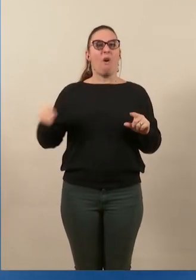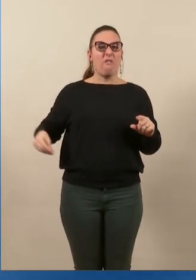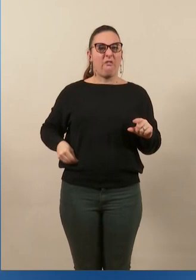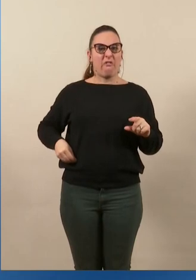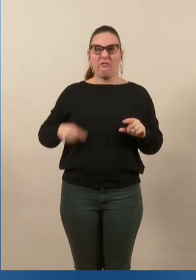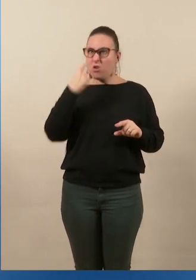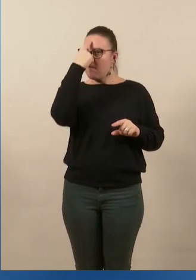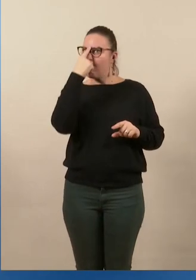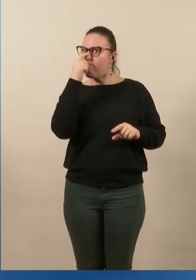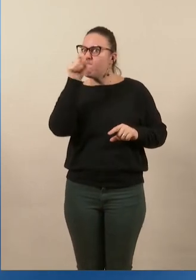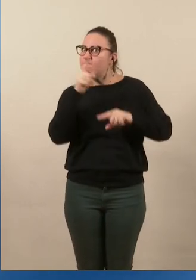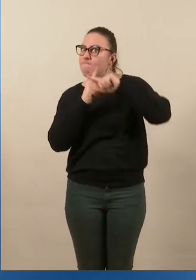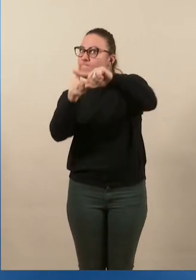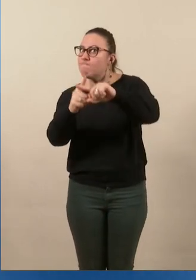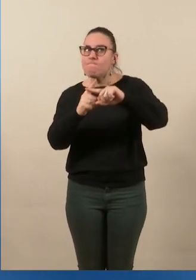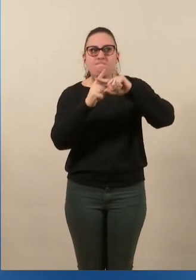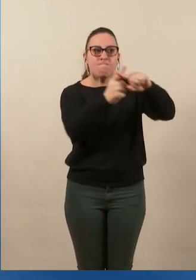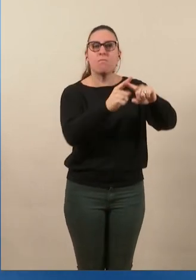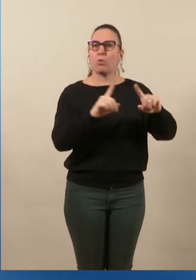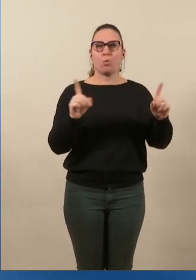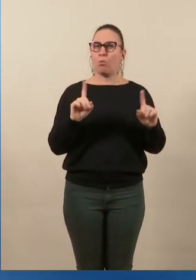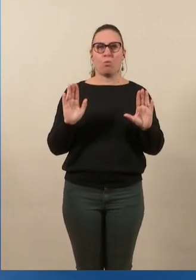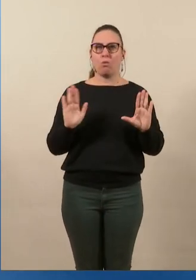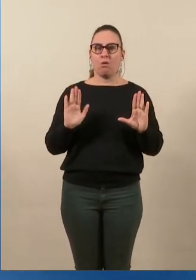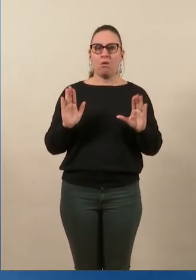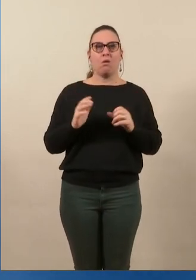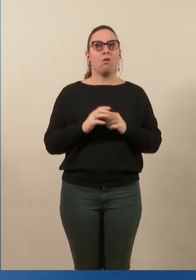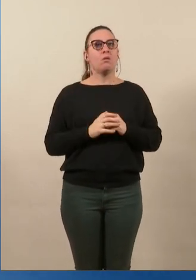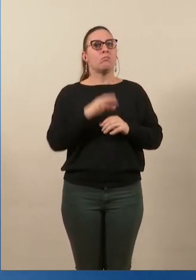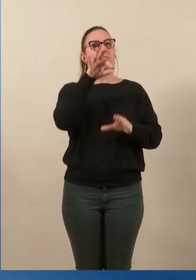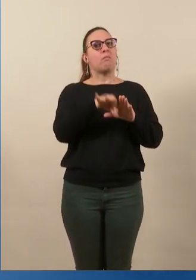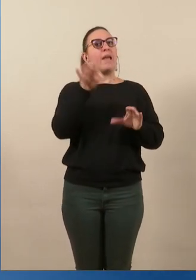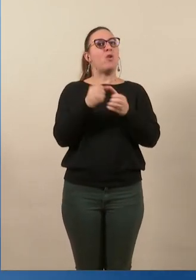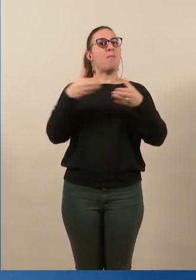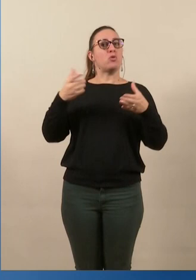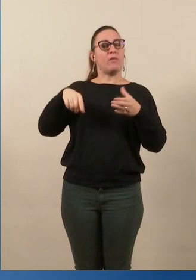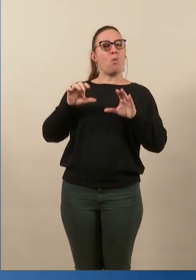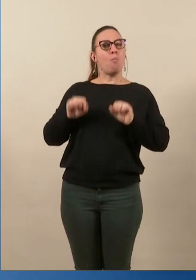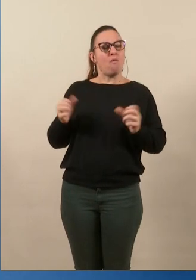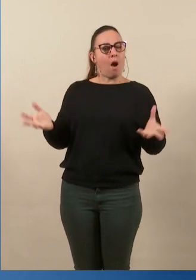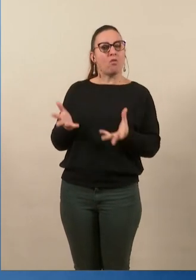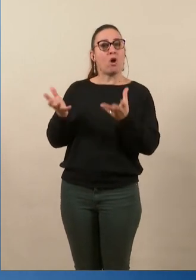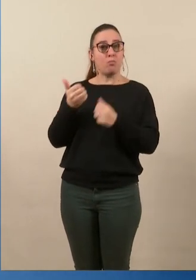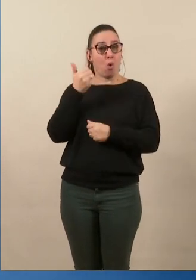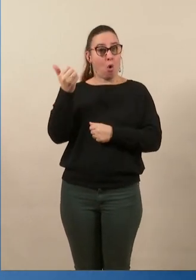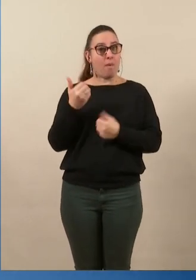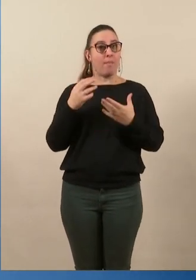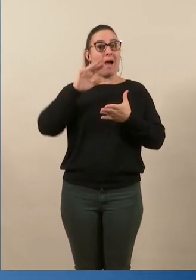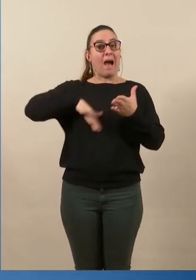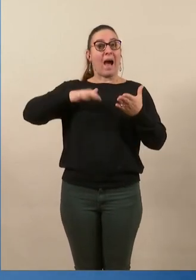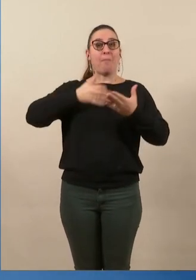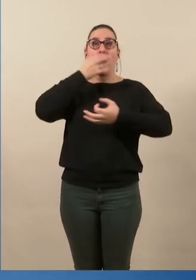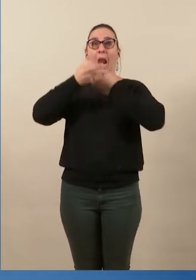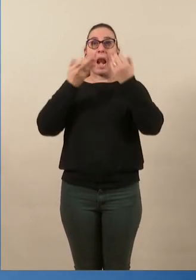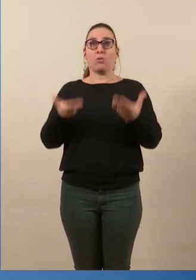personnellement parce que je pense que si vous donniez un peu de pouvoir à vos élus de la majorité pour qu'ils relisent les rapports qu'ils doivent